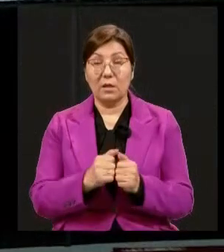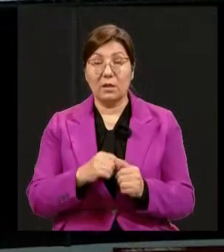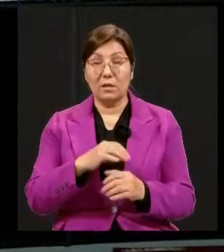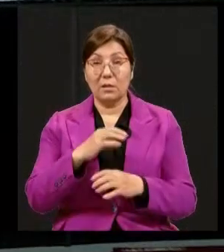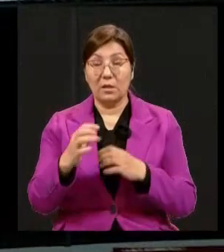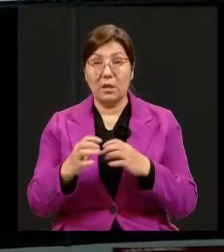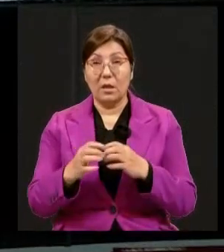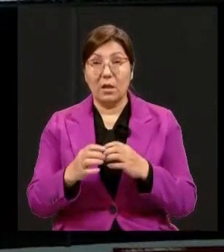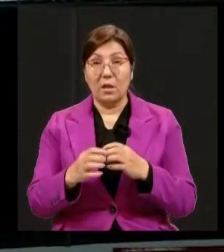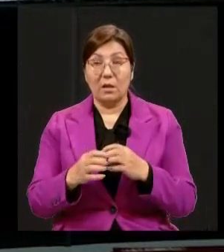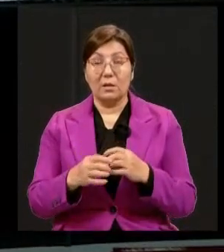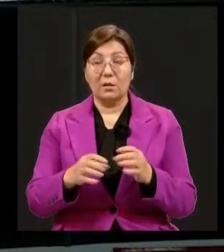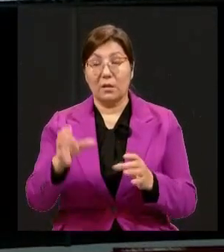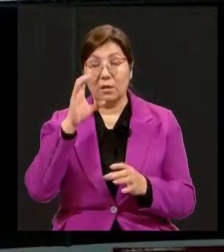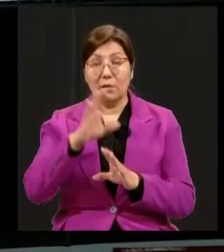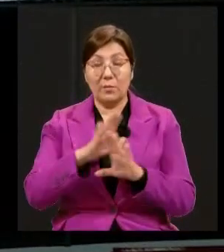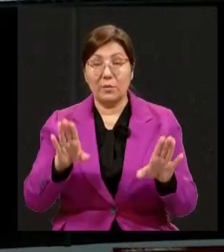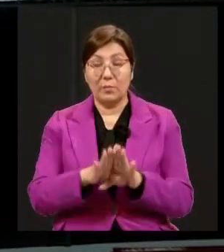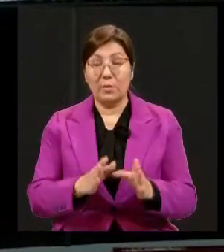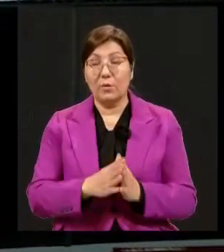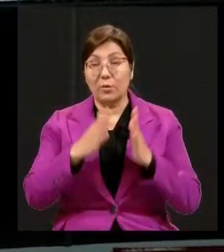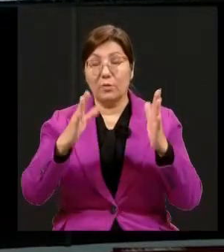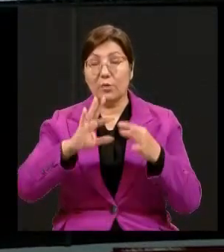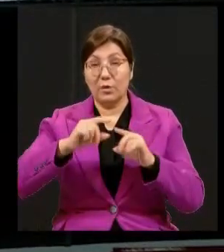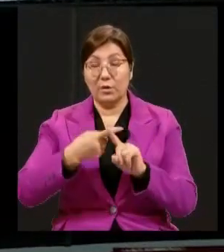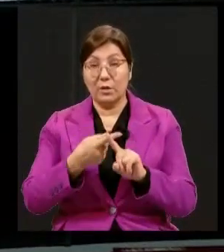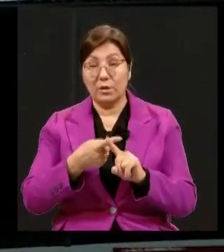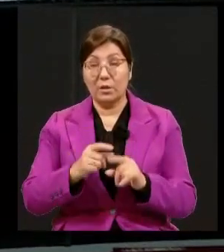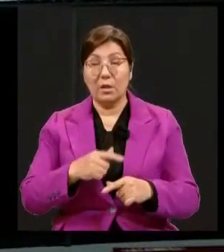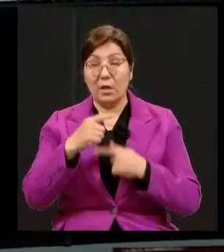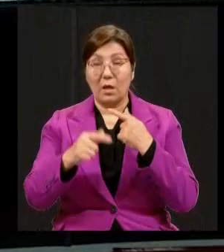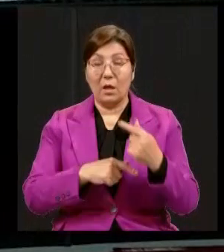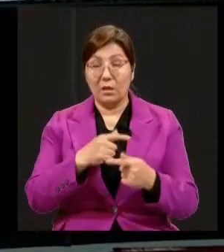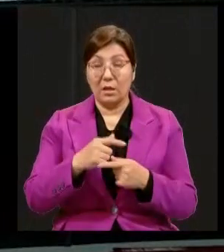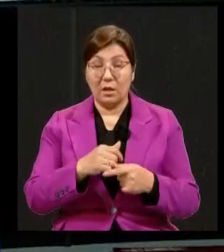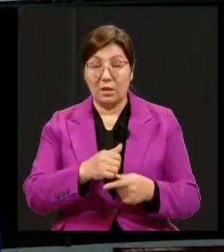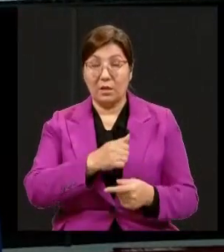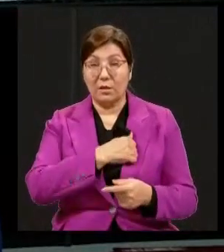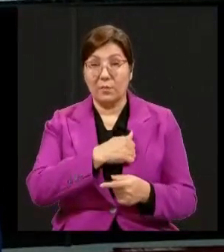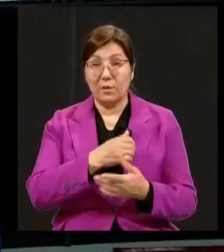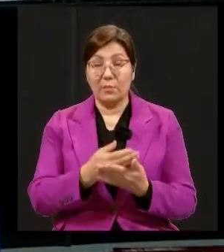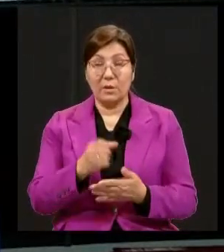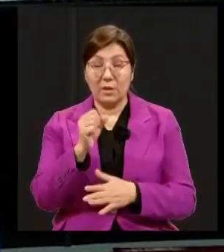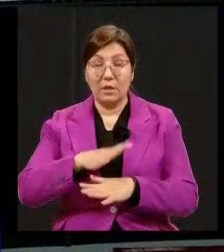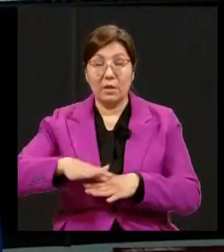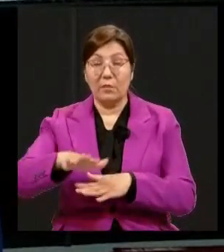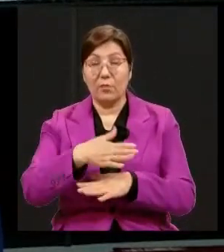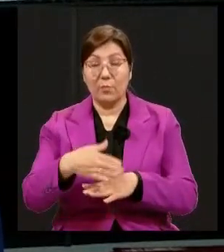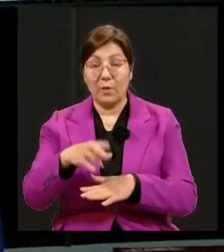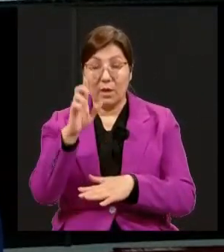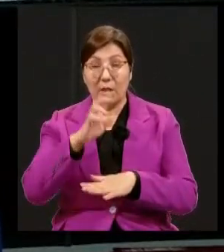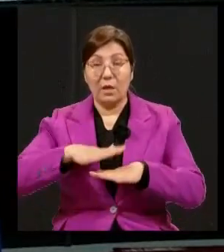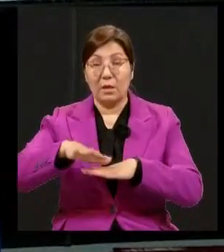үлкен технология. Алға қарай қозғалыс үлкен Еуропа елдерімен теңбе-тең келетіндей